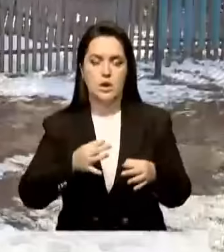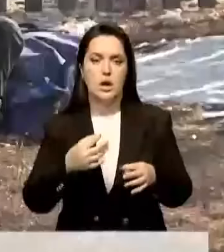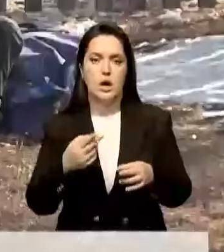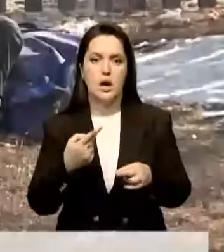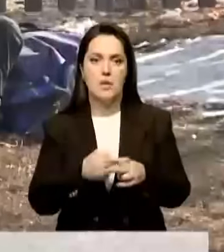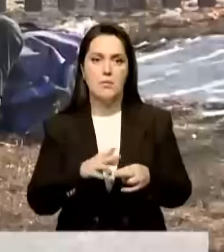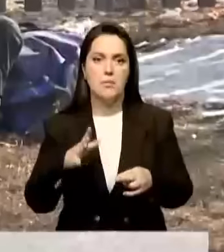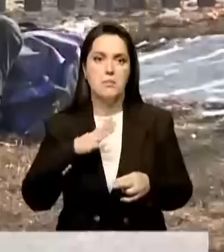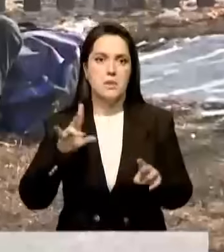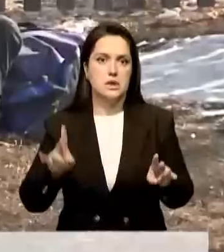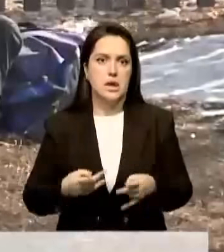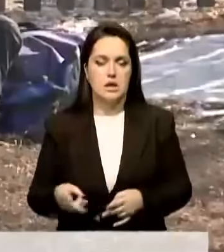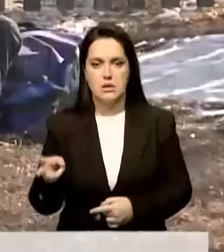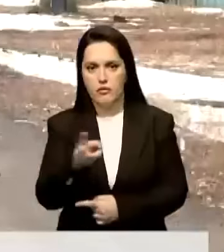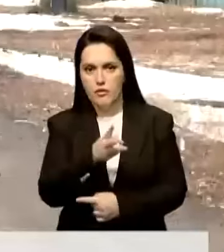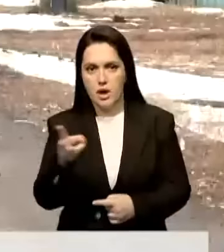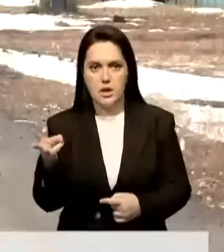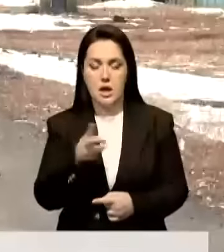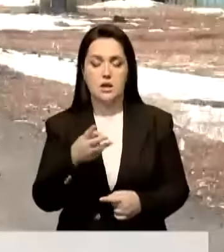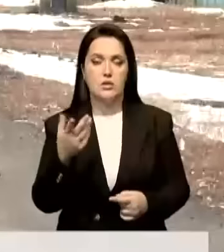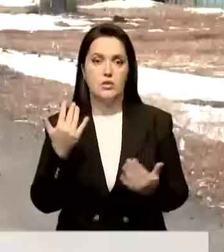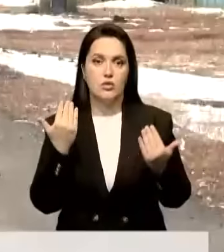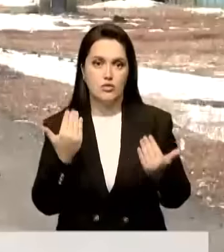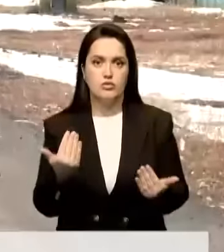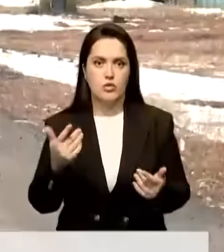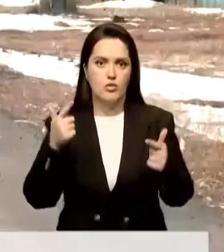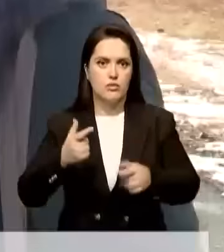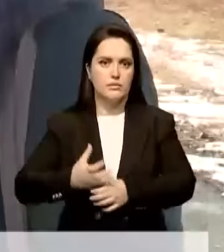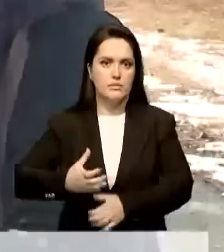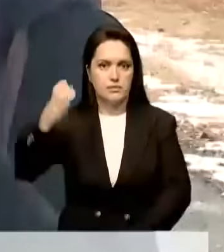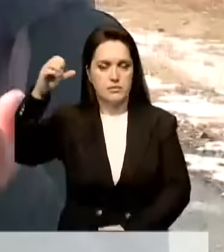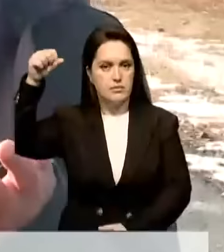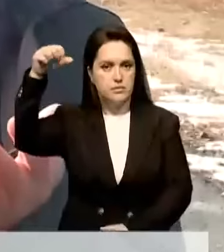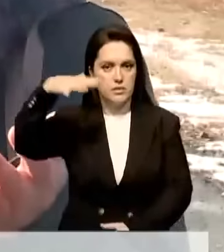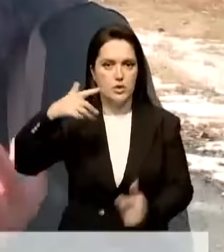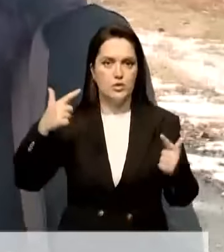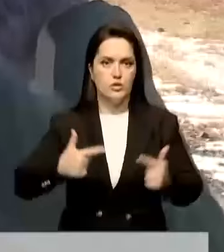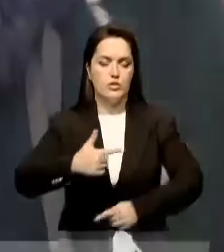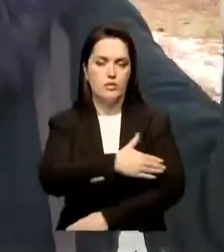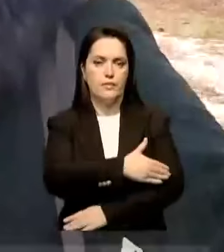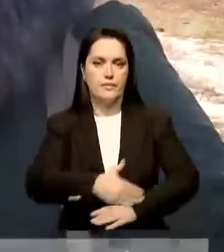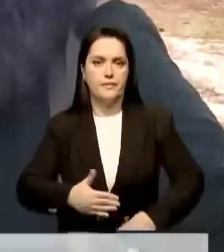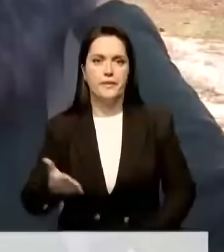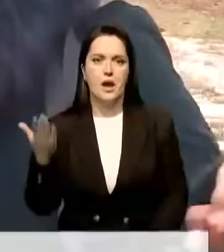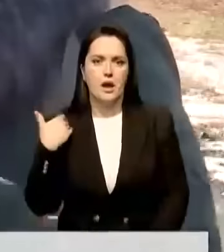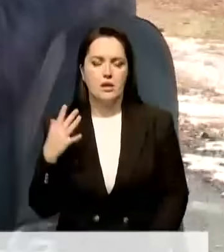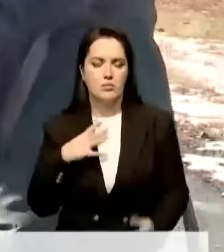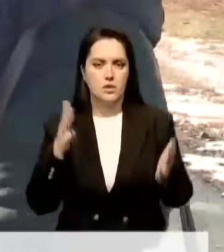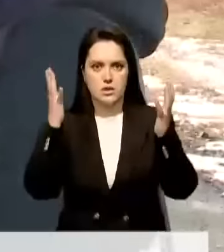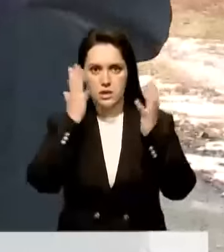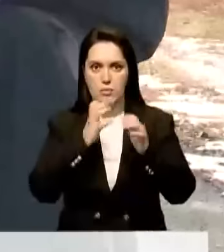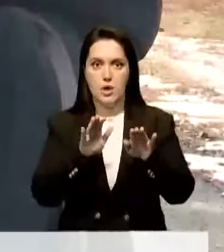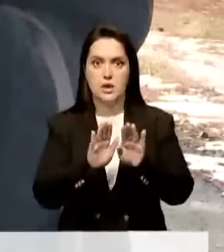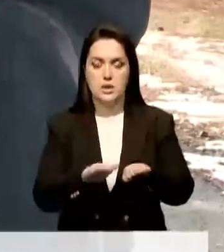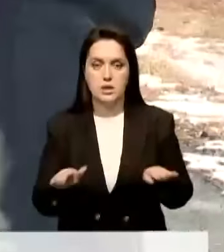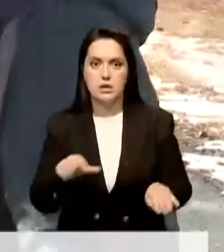в карманных фонариках. Из повседневности их вытеснили фонарные столбы. Освещение стало хорошо. Раньше было темно. Детям даже, вот